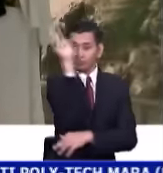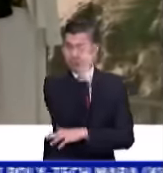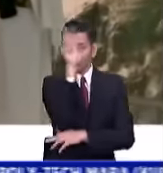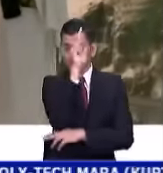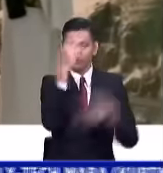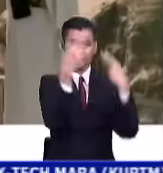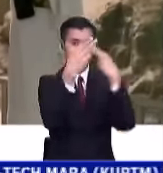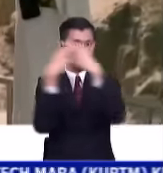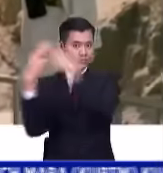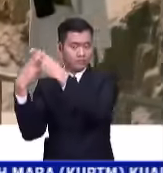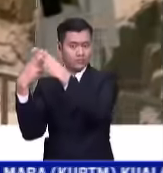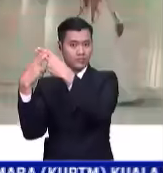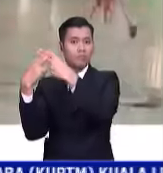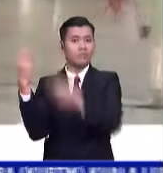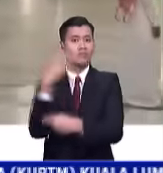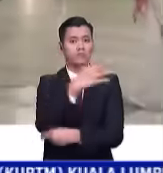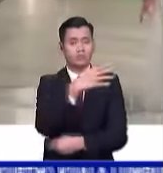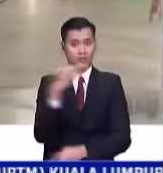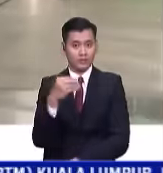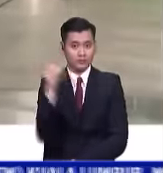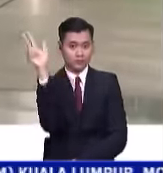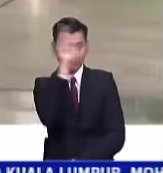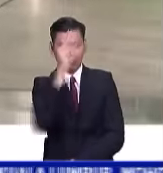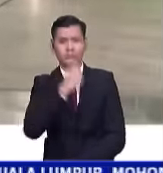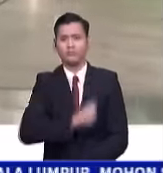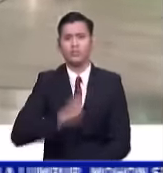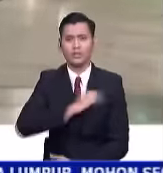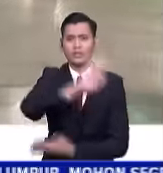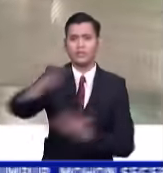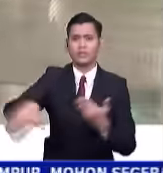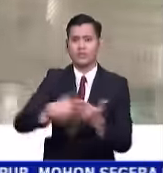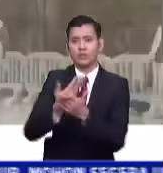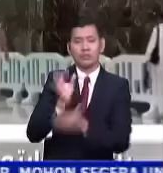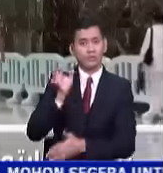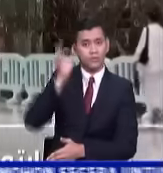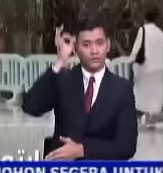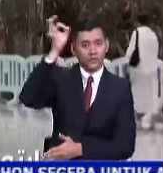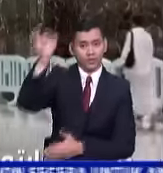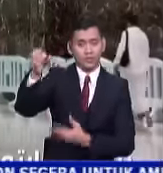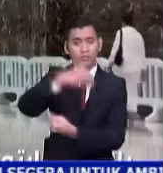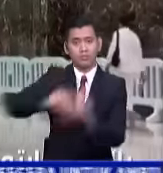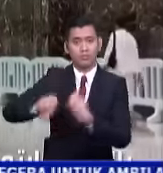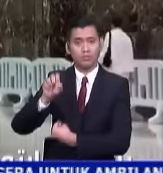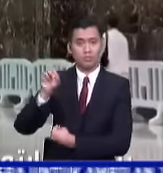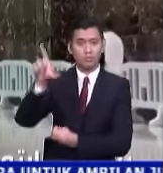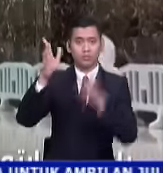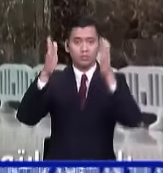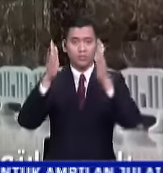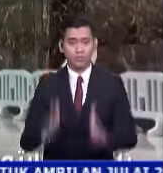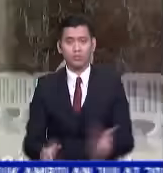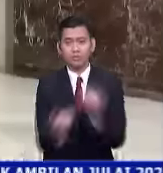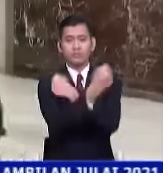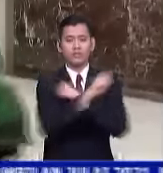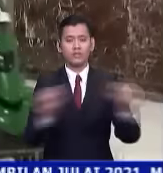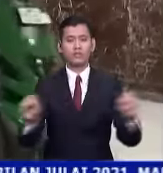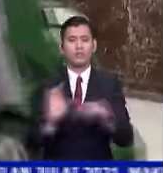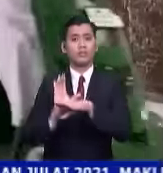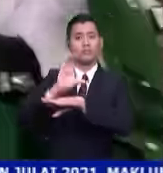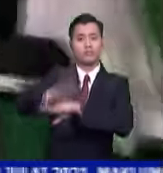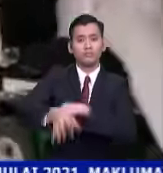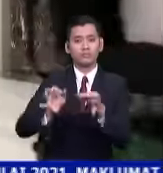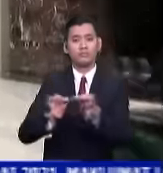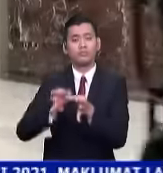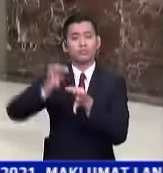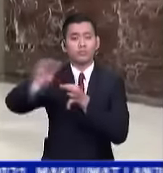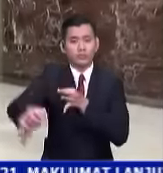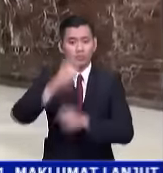Saudi. Kerajaan turut memohon maaf kepada semua bakal jemaah haji yang telah membuat persiapan kerana terpaksa menangguhkan ibadah